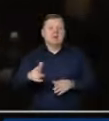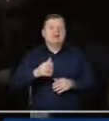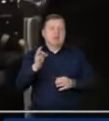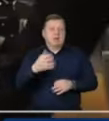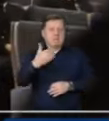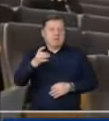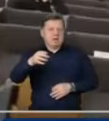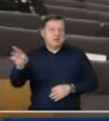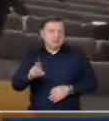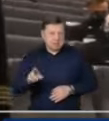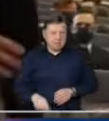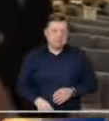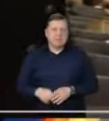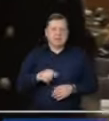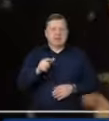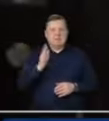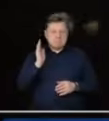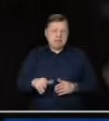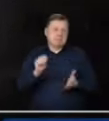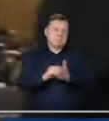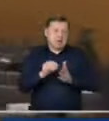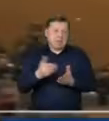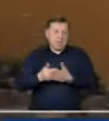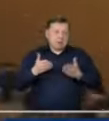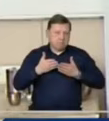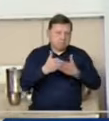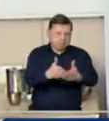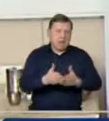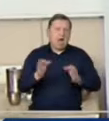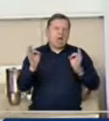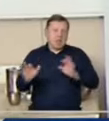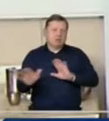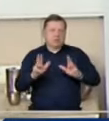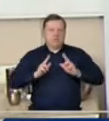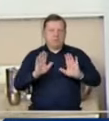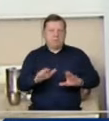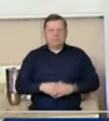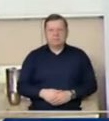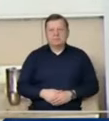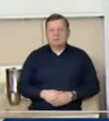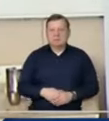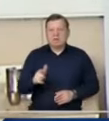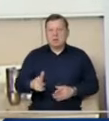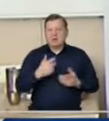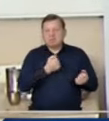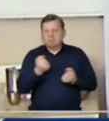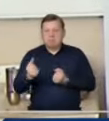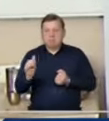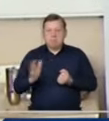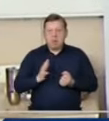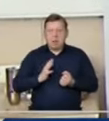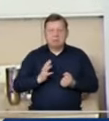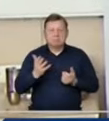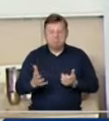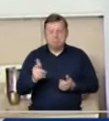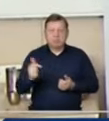Nie zabraknie praktyk na morzu i lądzie, ale na razie można odmaszerować. wytrwałość i bezpieczeństwo to najważniejsze cechy, jakie